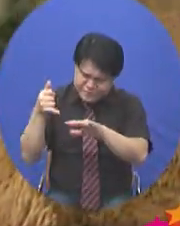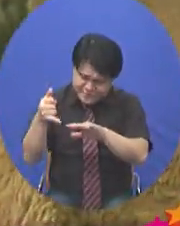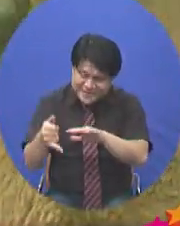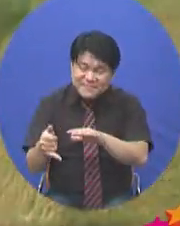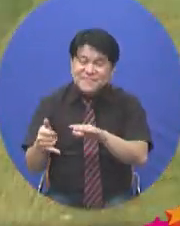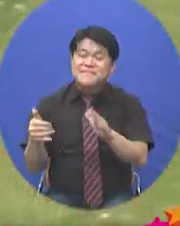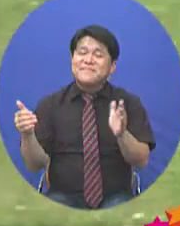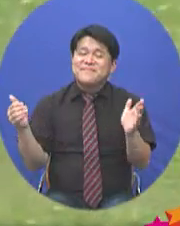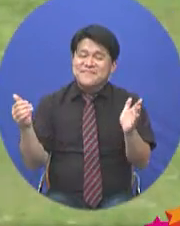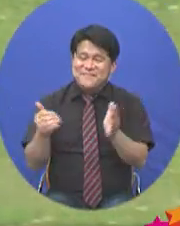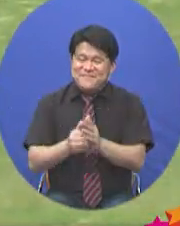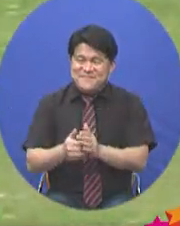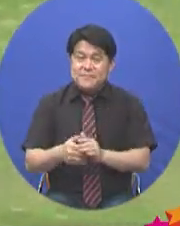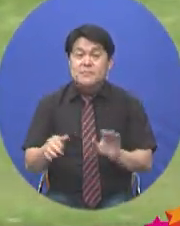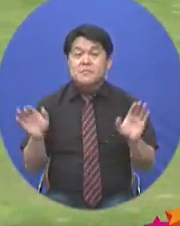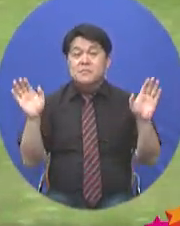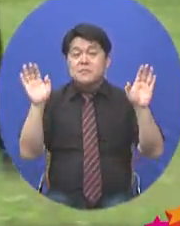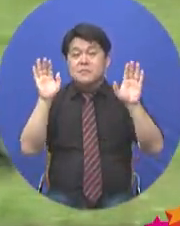일삼을고